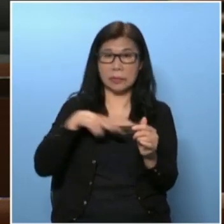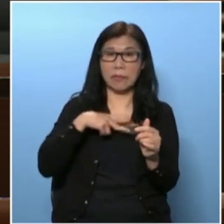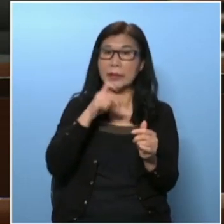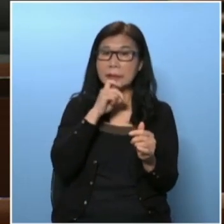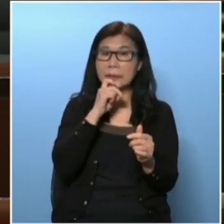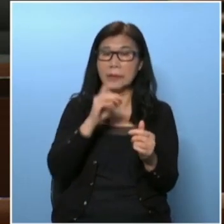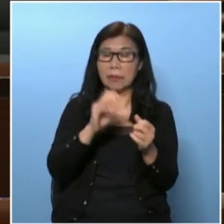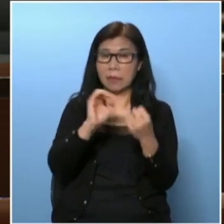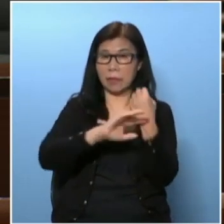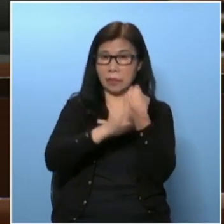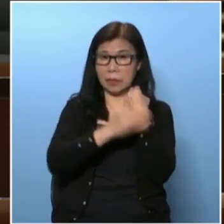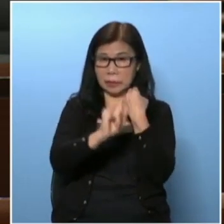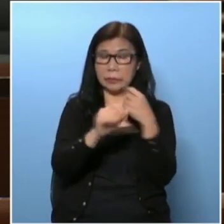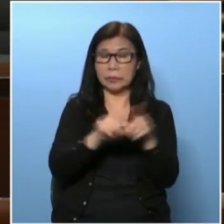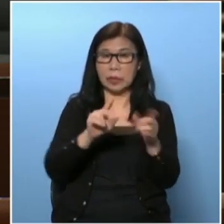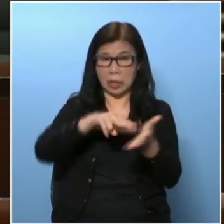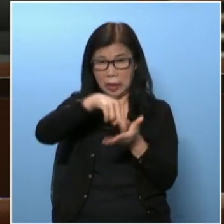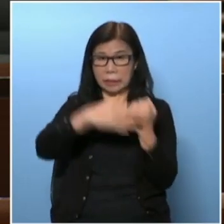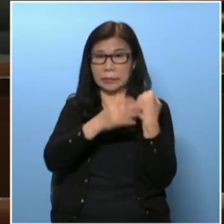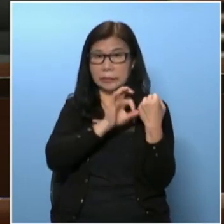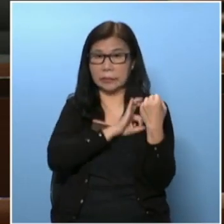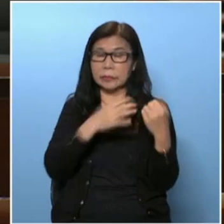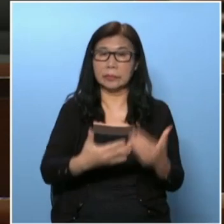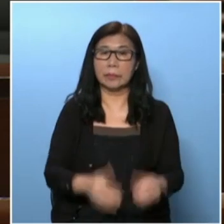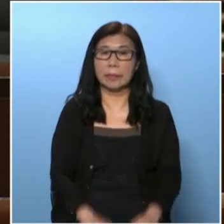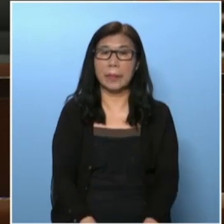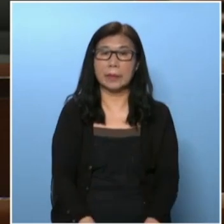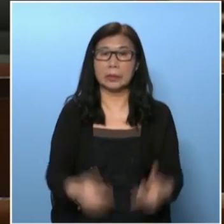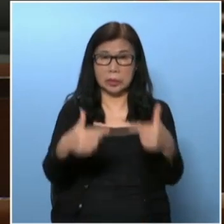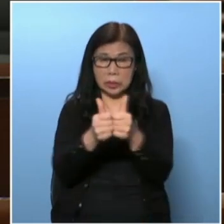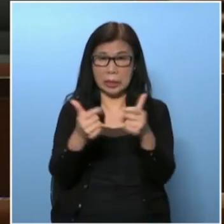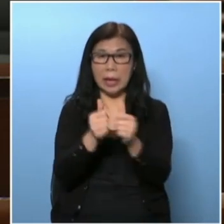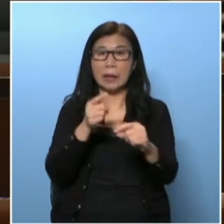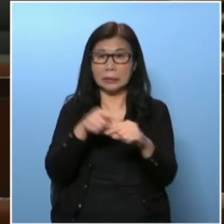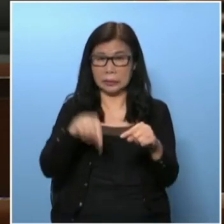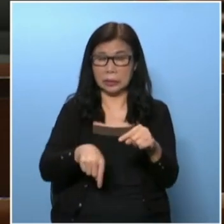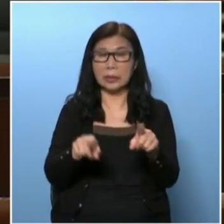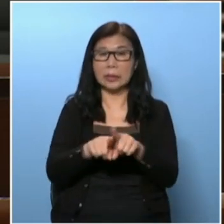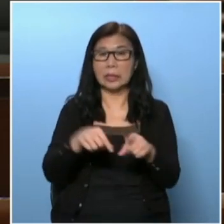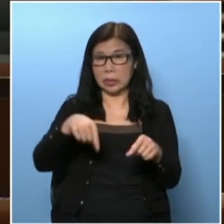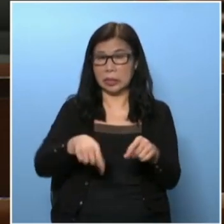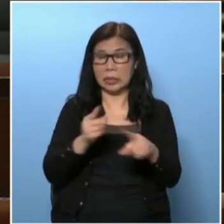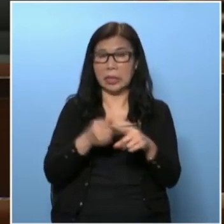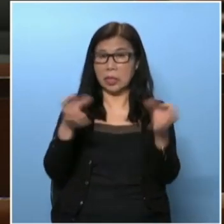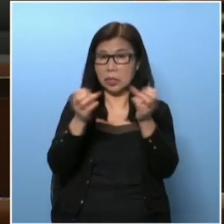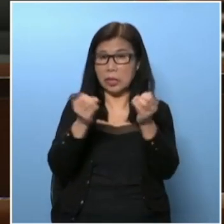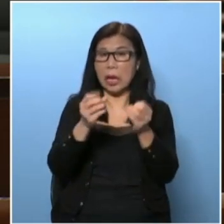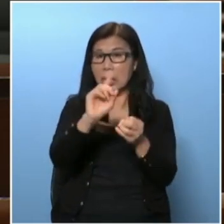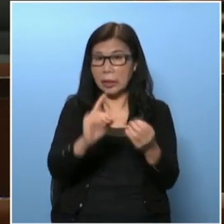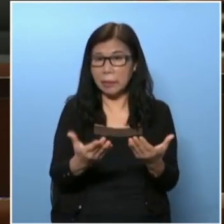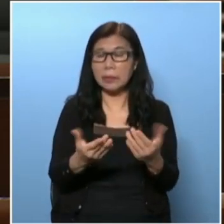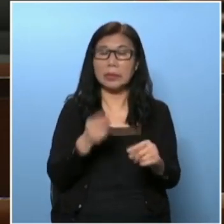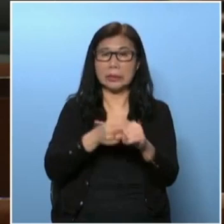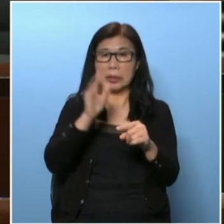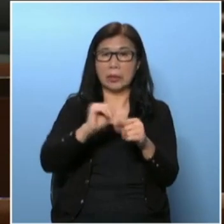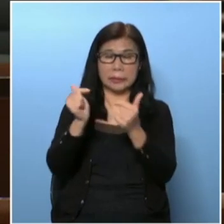咧。的確在立法會是一個適合的一個場合咧，係要傾究竟